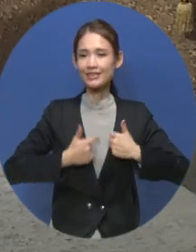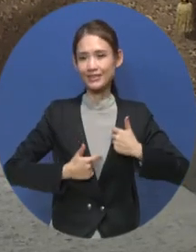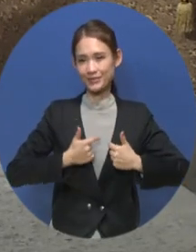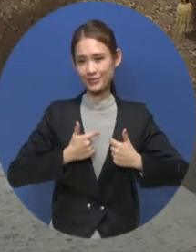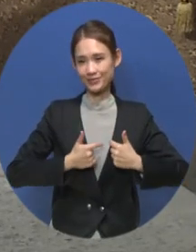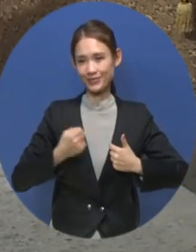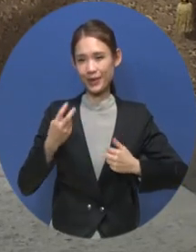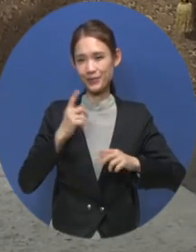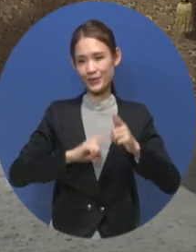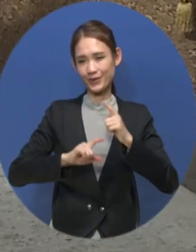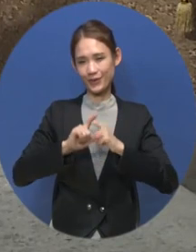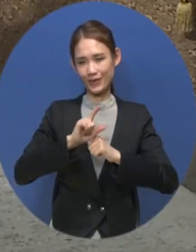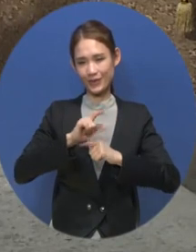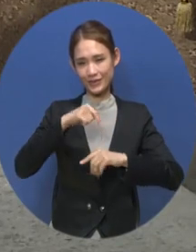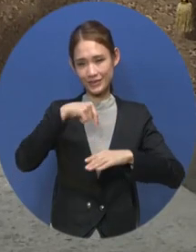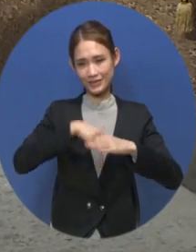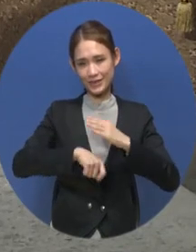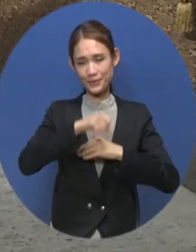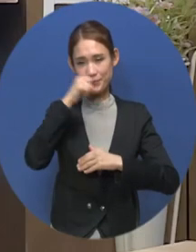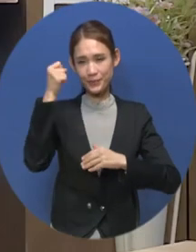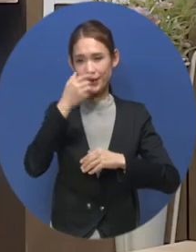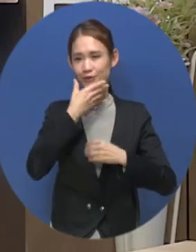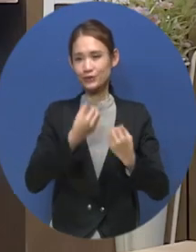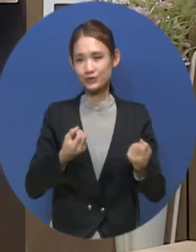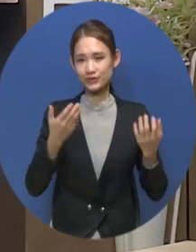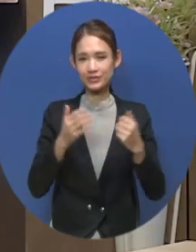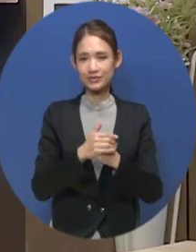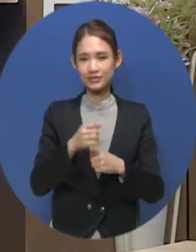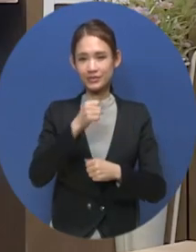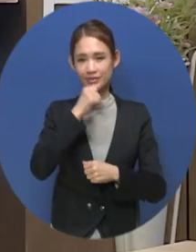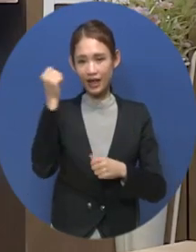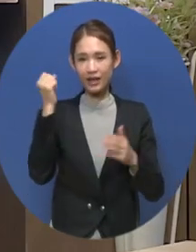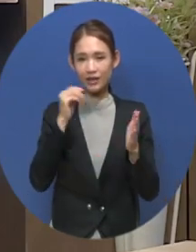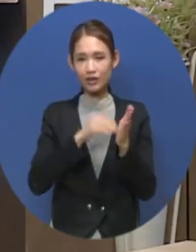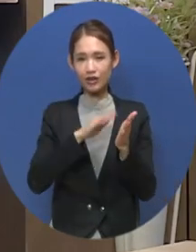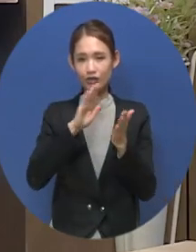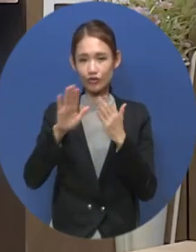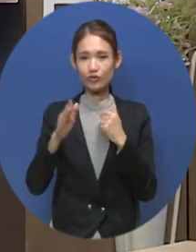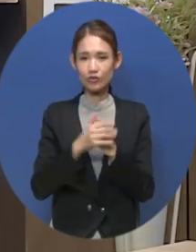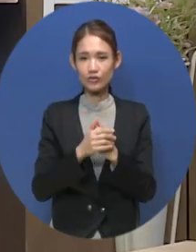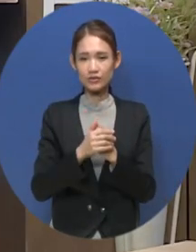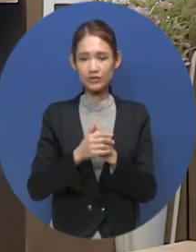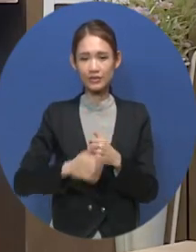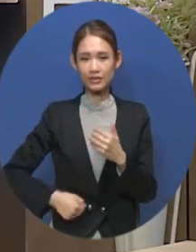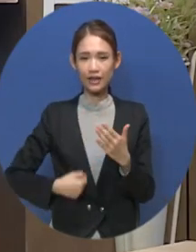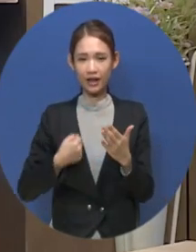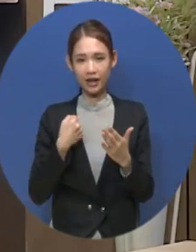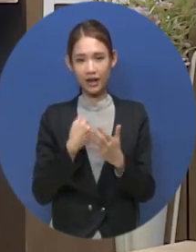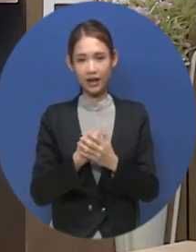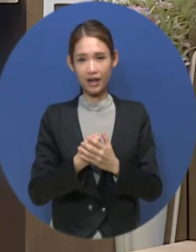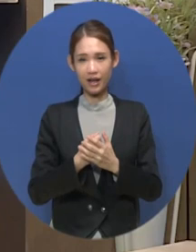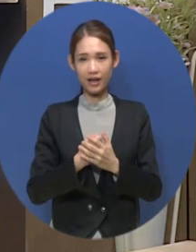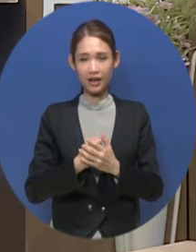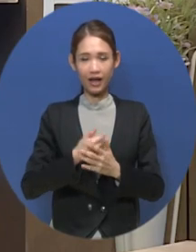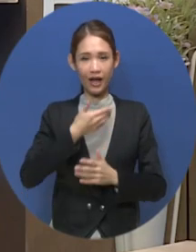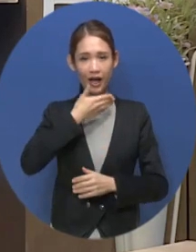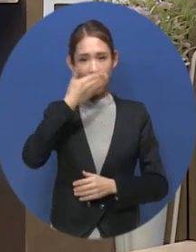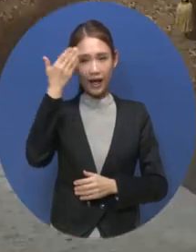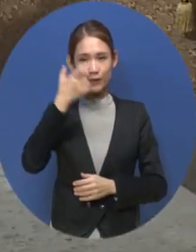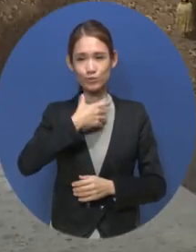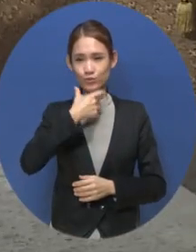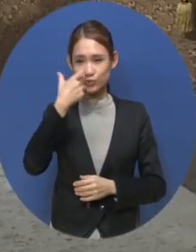다시 한번 당선을 진심으로 축하드립니다. 예, 고맙습니다. 이 당선을 하시고 난 뒤에 이 각오라든지 좀 포부 한마디